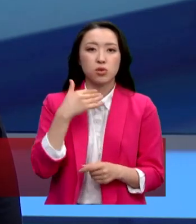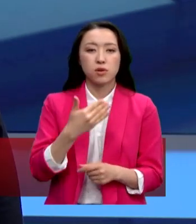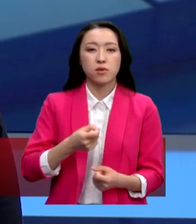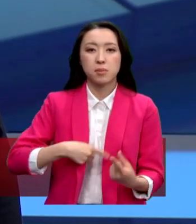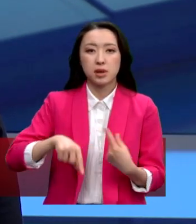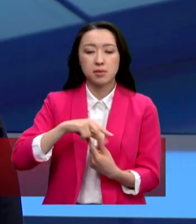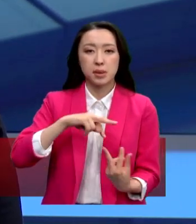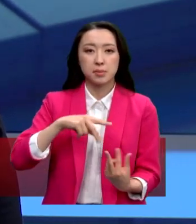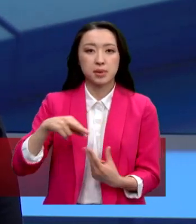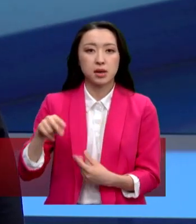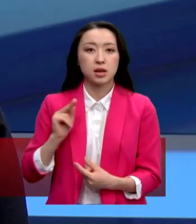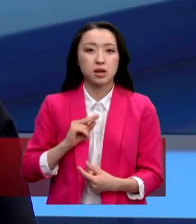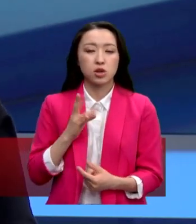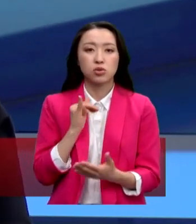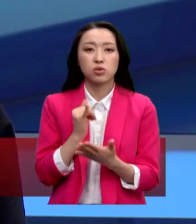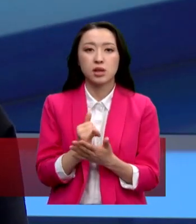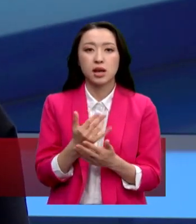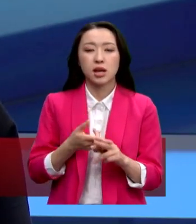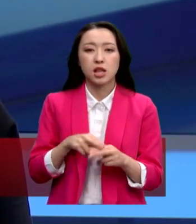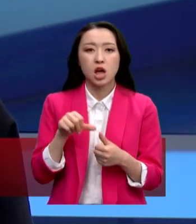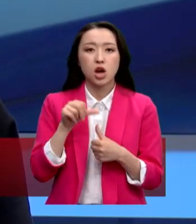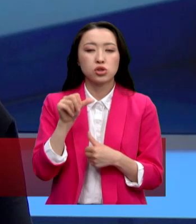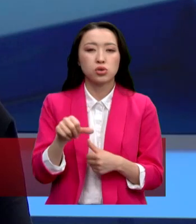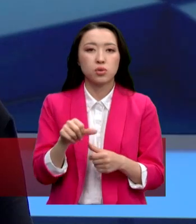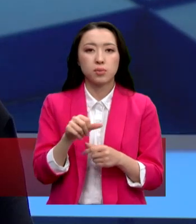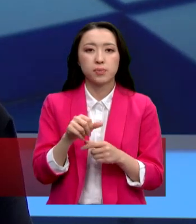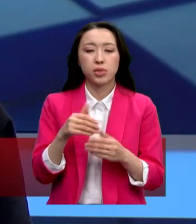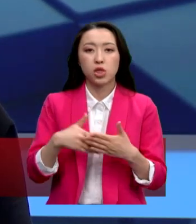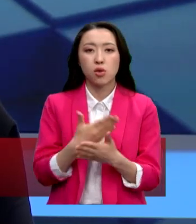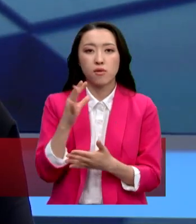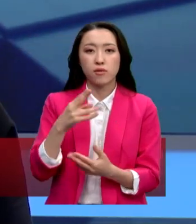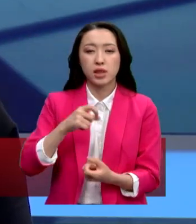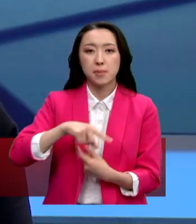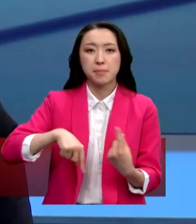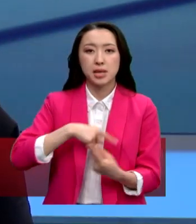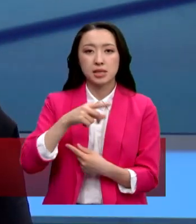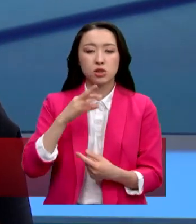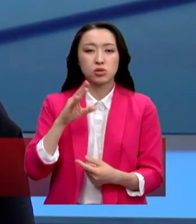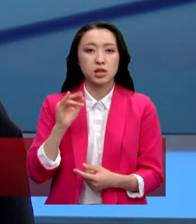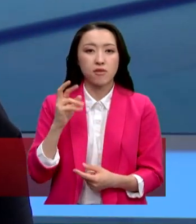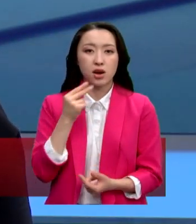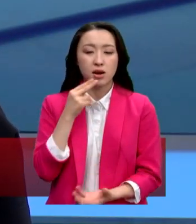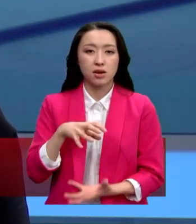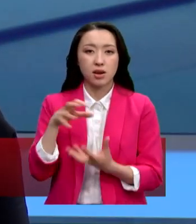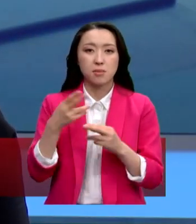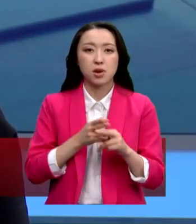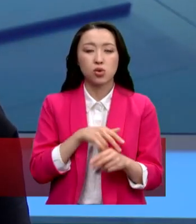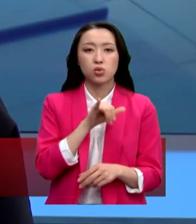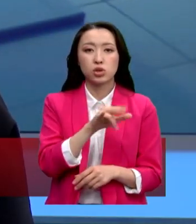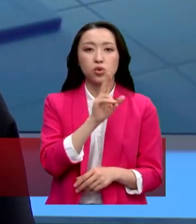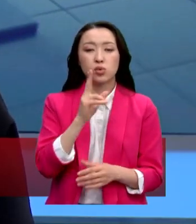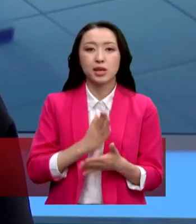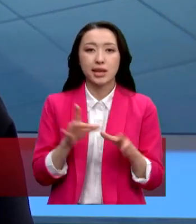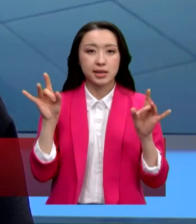но это абсолютно новый вид бизнеса — доставка. И для того, чтобы предприниматель, у которого уже есть ресторан,